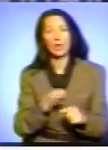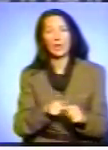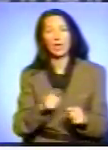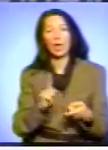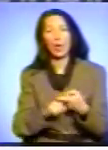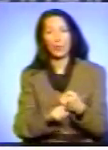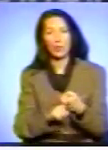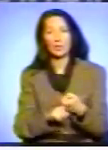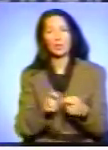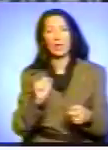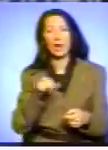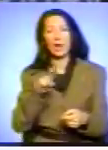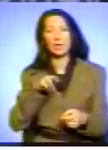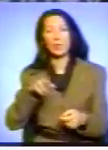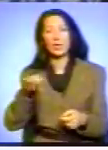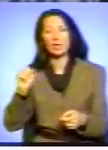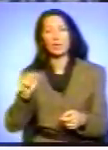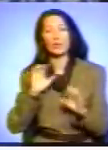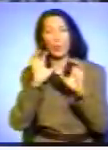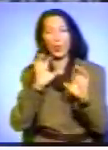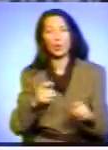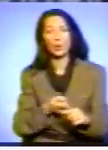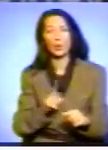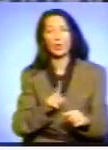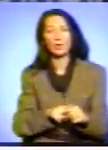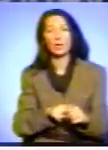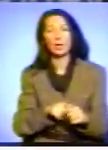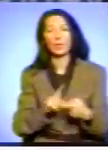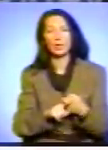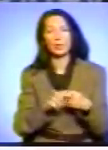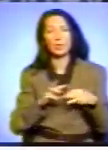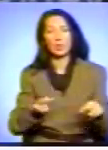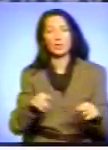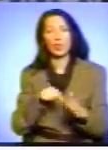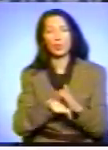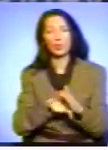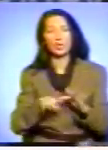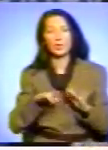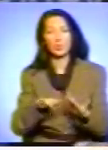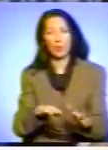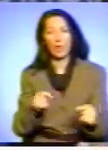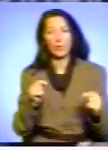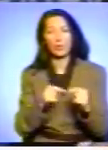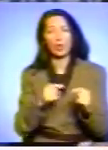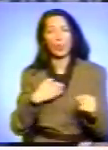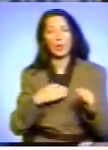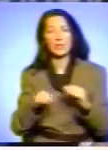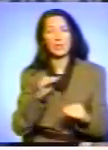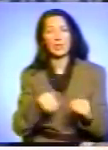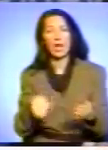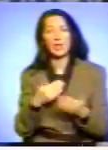із адміністративним кодексом. Це підслідність якраз Міністерства внутрішніх справ. Відповідно, ми склали